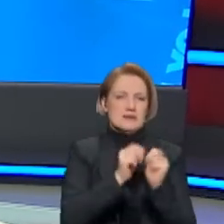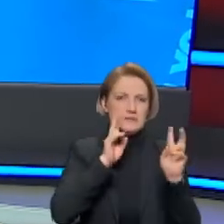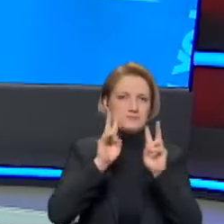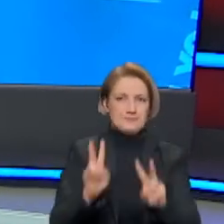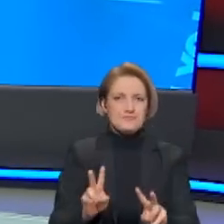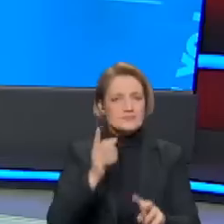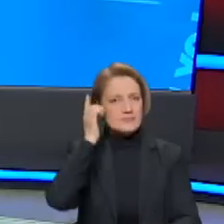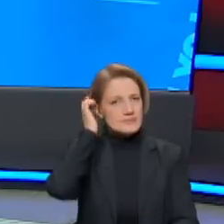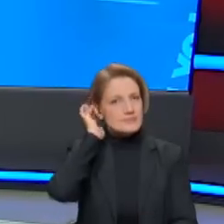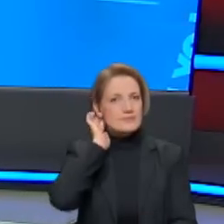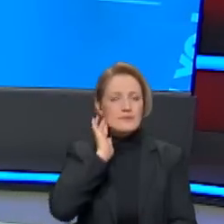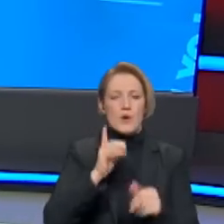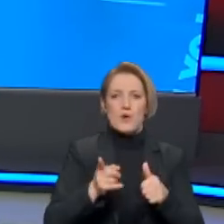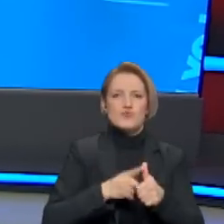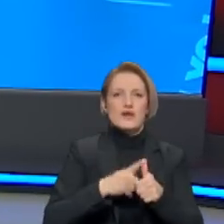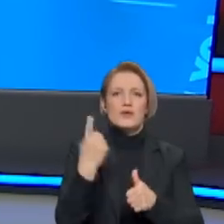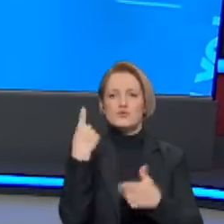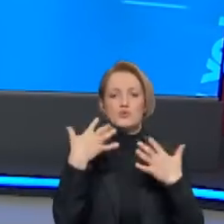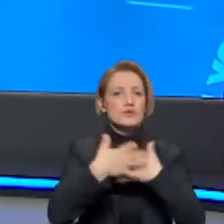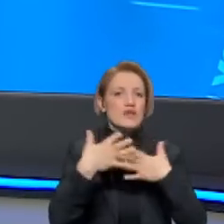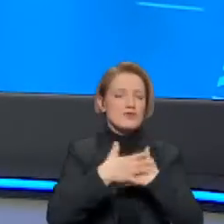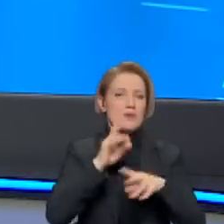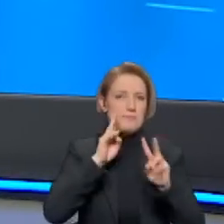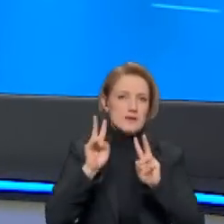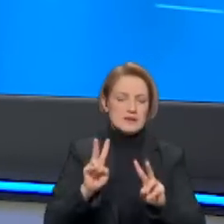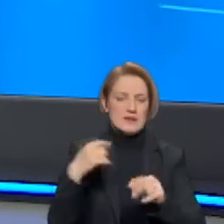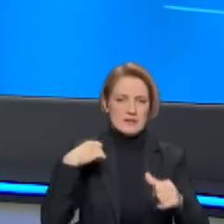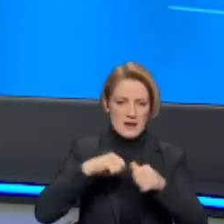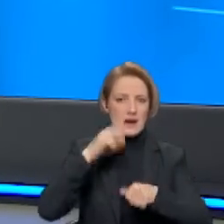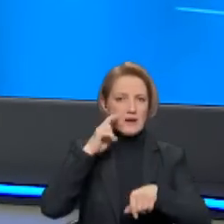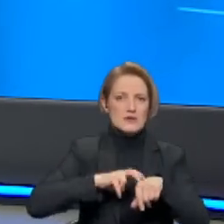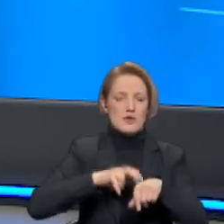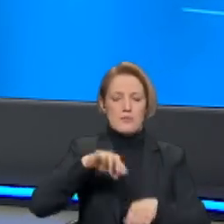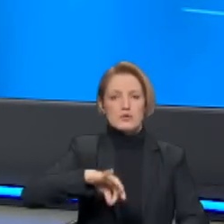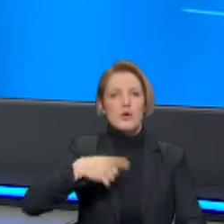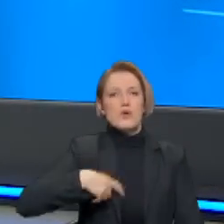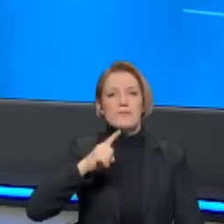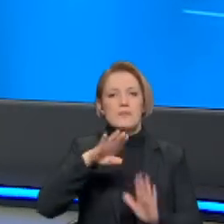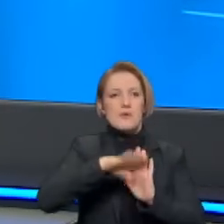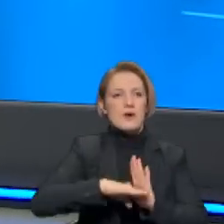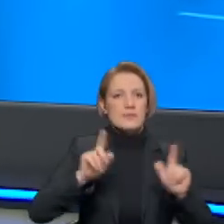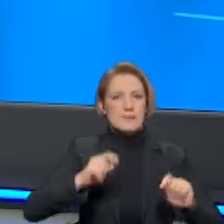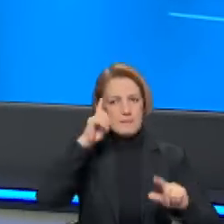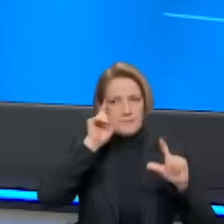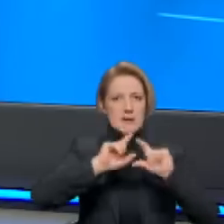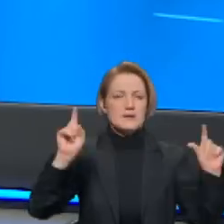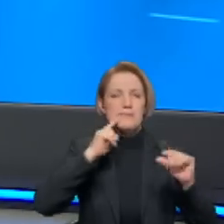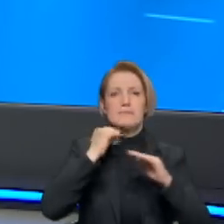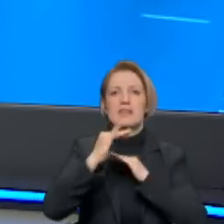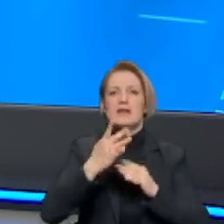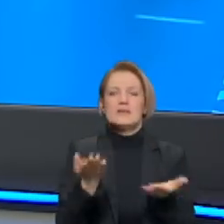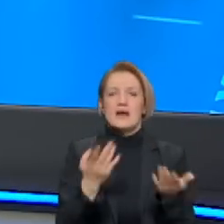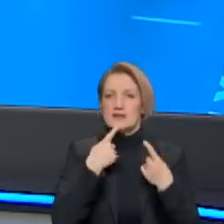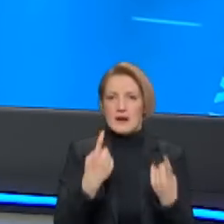bakacağız. Yalnız önce dün geceye döneceğiz. Bir kez daha hatırlatıyorum, özel bir yayın gerçekleştiriyoruz. Başlığımız millet ne